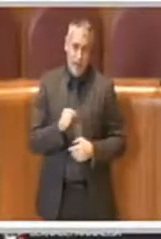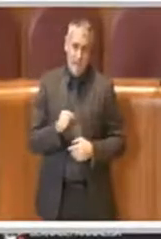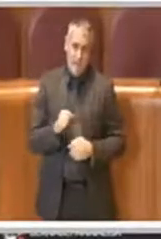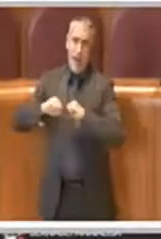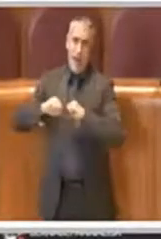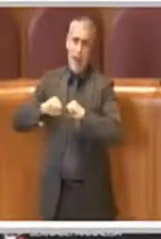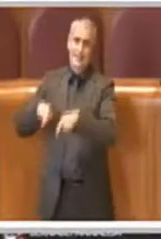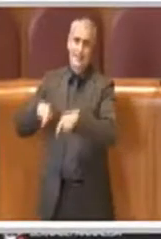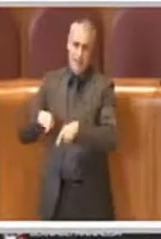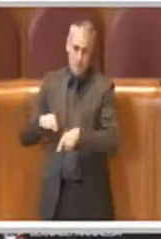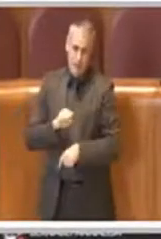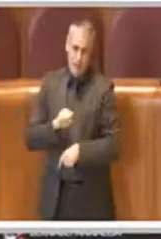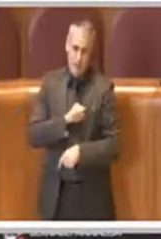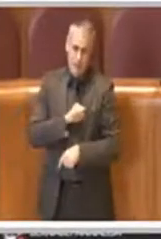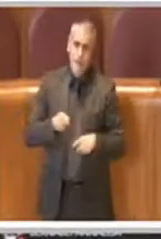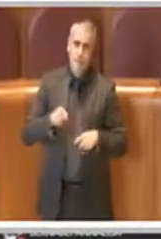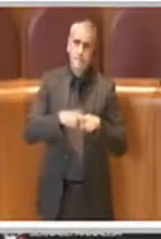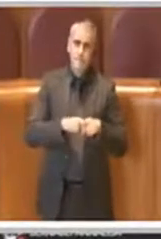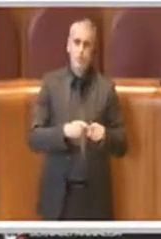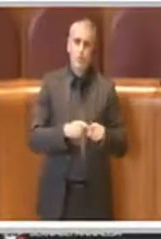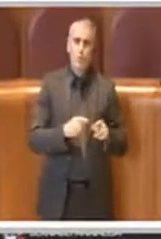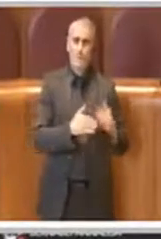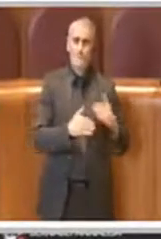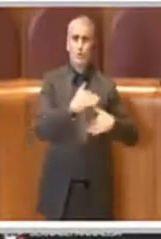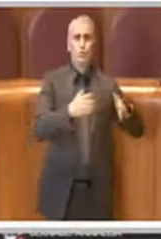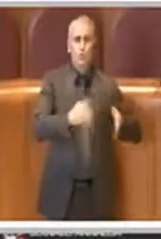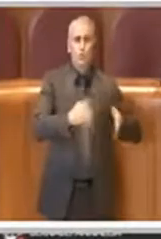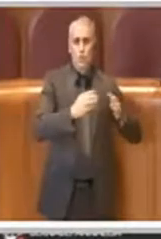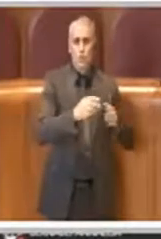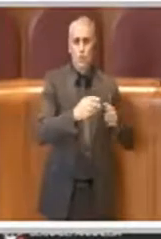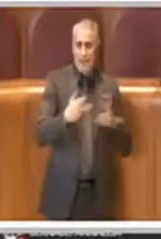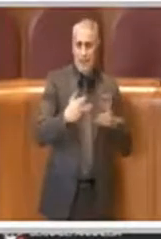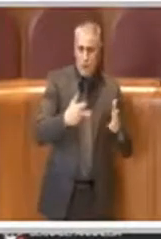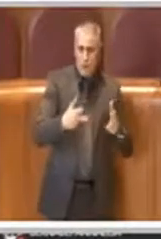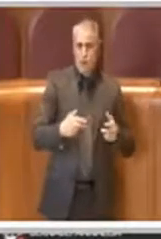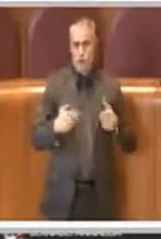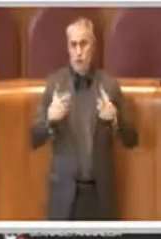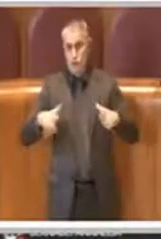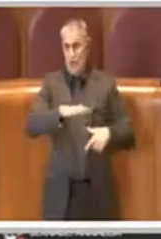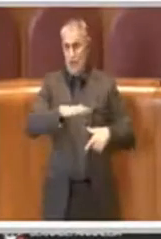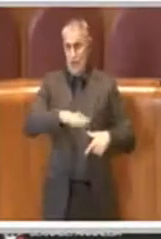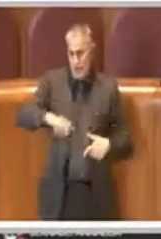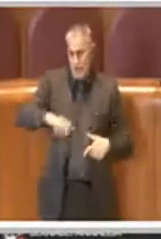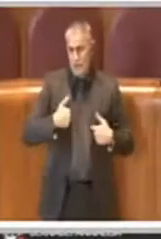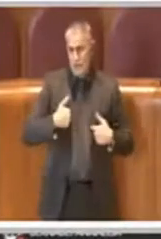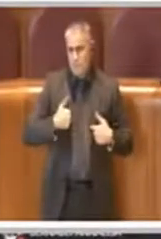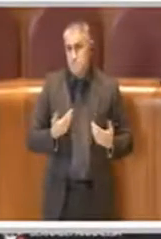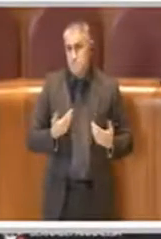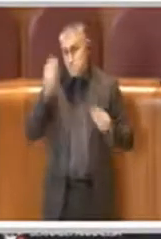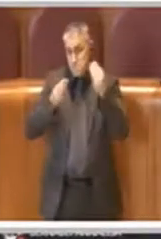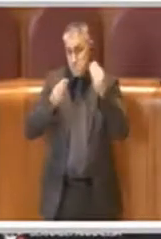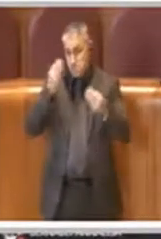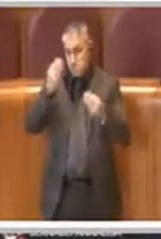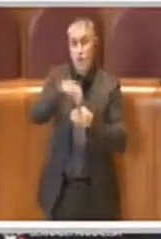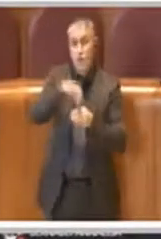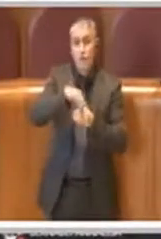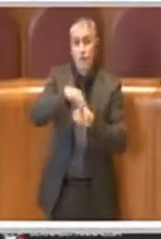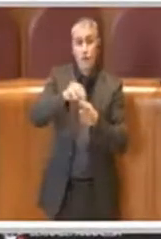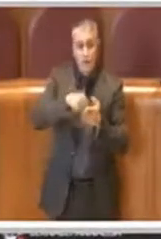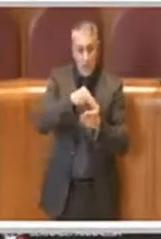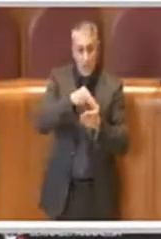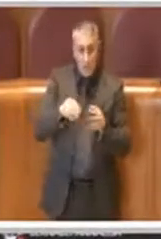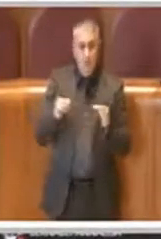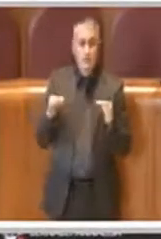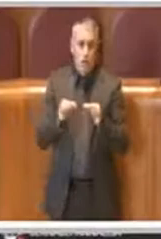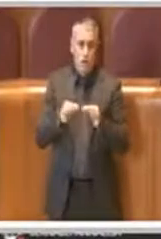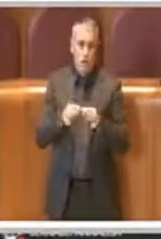amministrazione e nelle infrastrutture di trasporto della città, abbiamo dato parere in commissione, immagino voteremo anche oggi favorevolmente